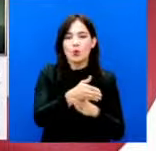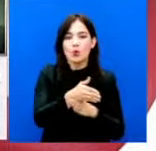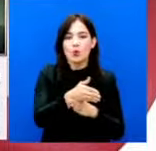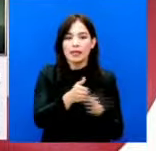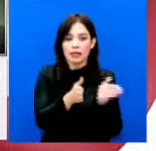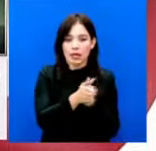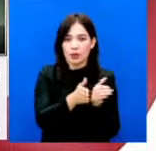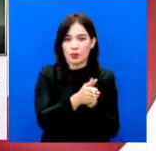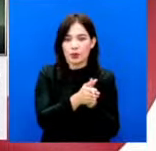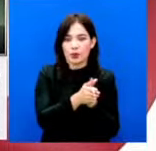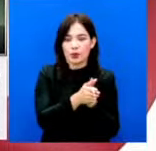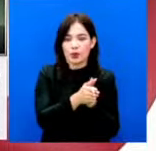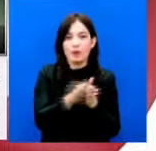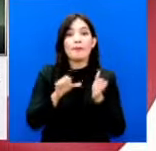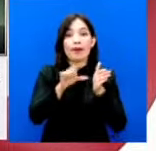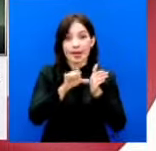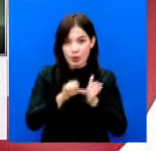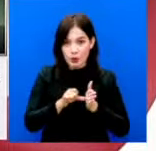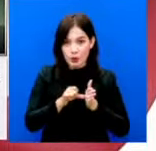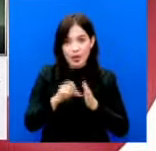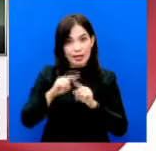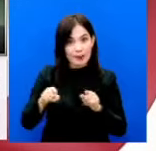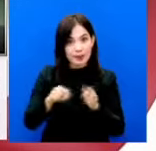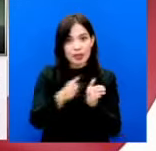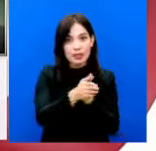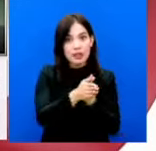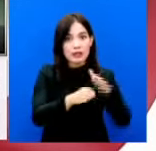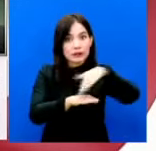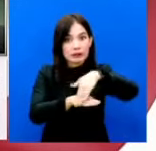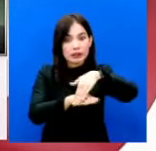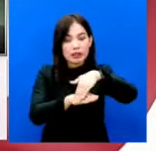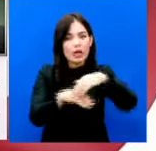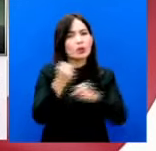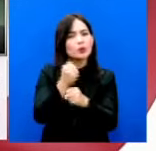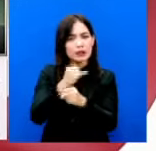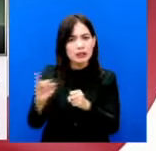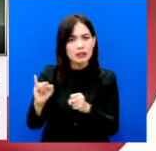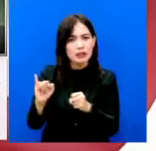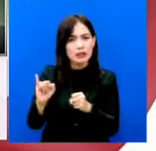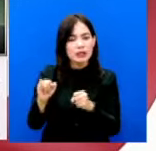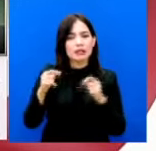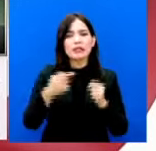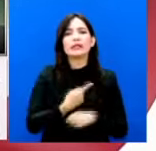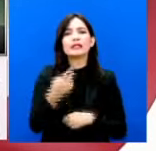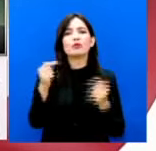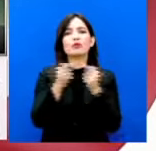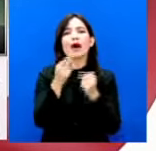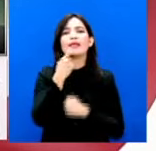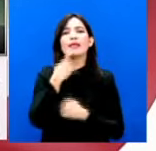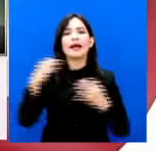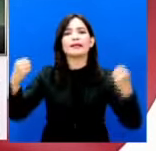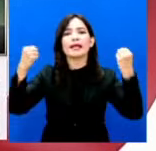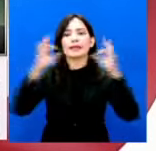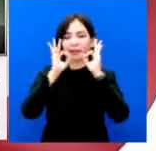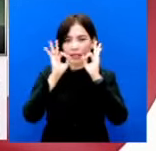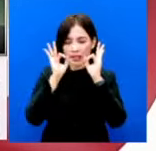satu akan sangat membantu kita, namun di sisi kedua sangat merugikan. Ini yang sangat berhubungan dengan kesehatan